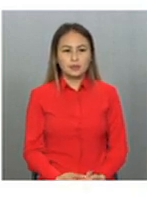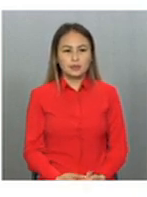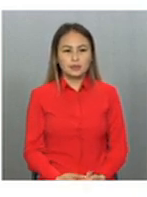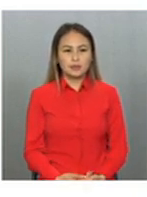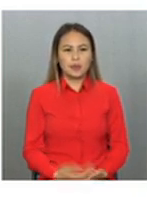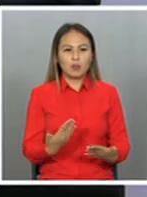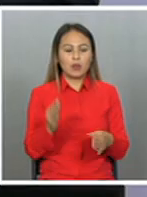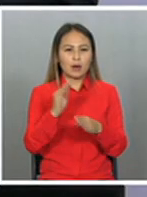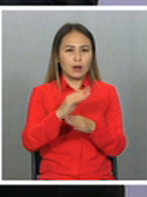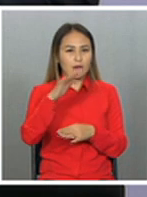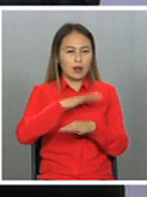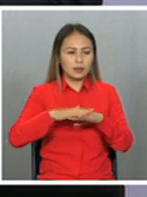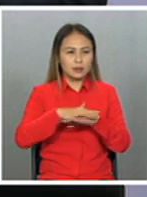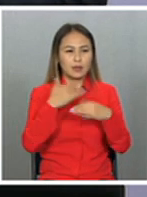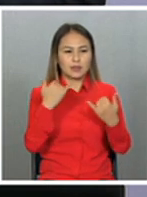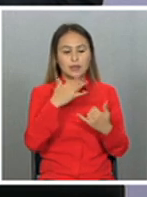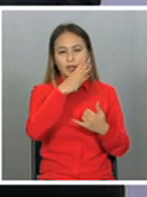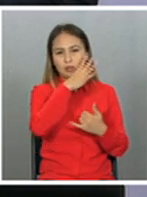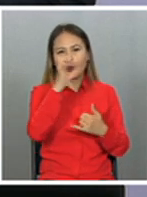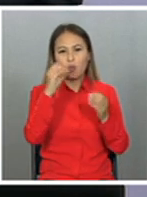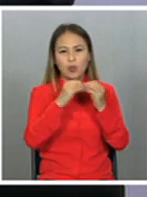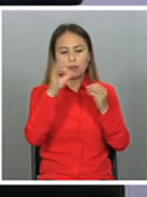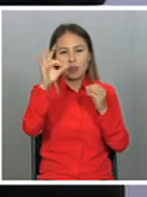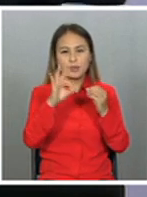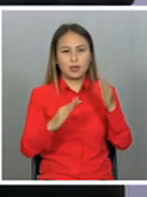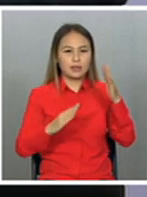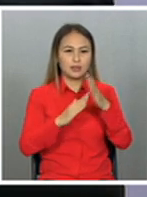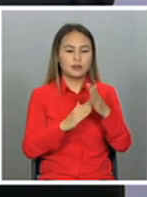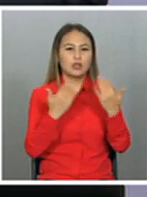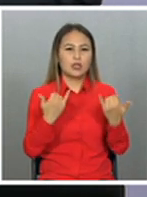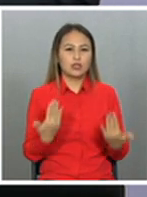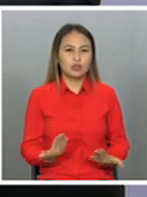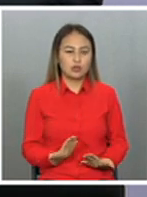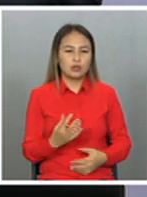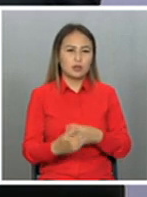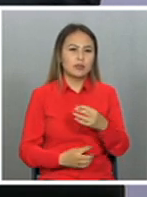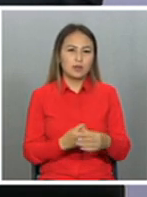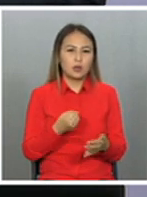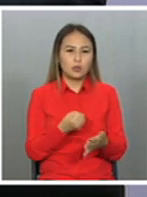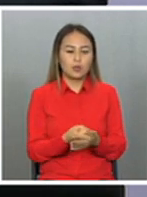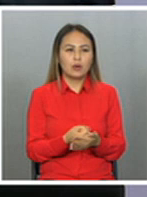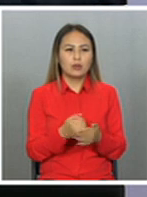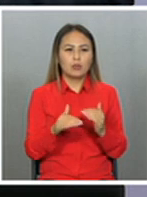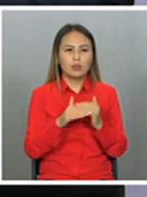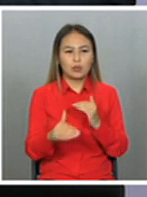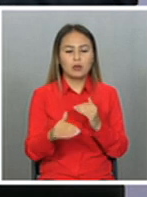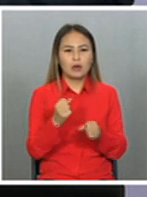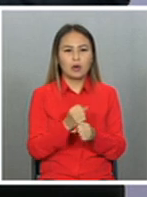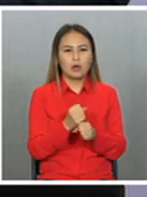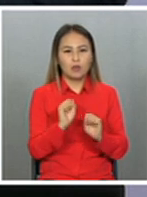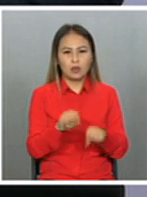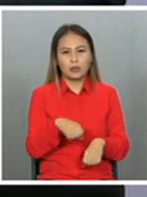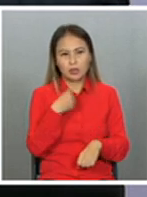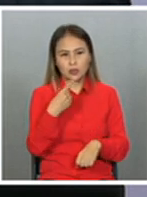Және бұл халықтың қазіргі кезде 10%-ға дейінгі, дүние жүзіндегі халықтың 10%-ға дейінгі бөлігін құрайды деп